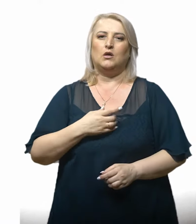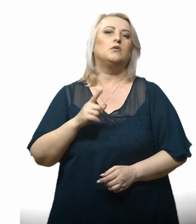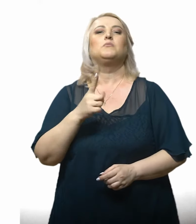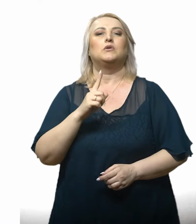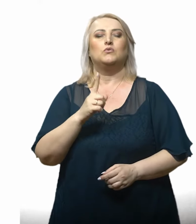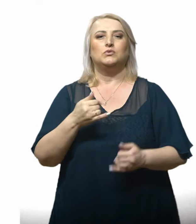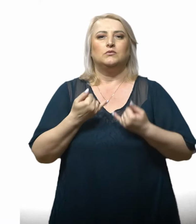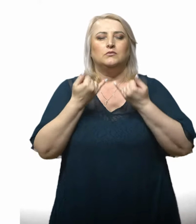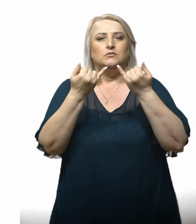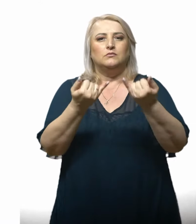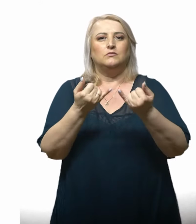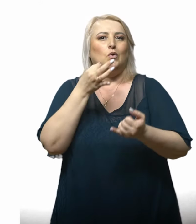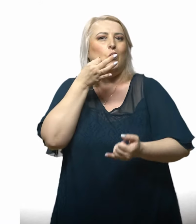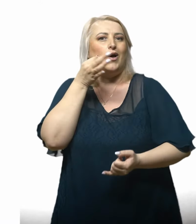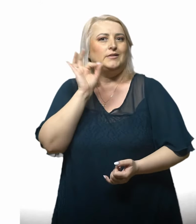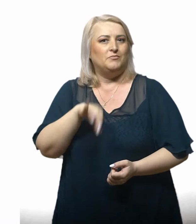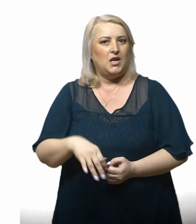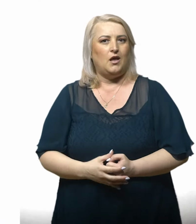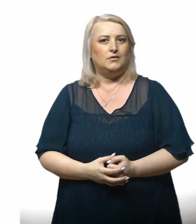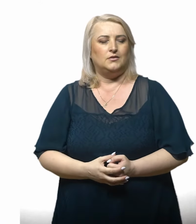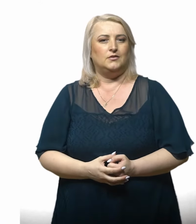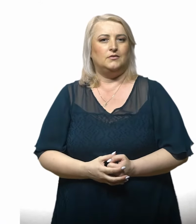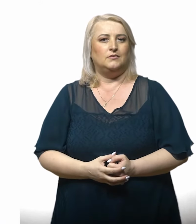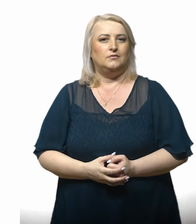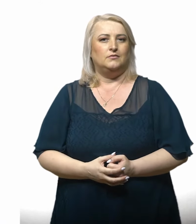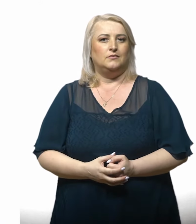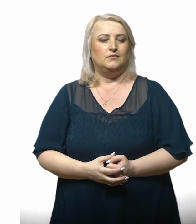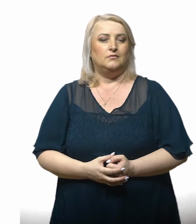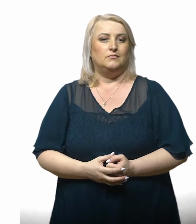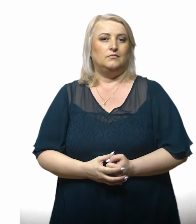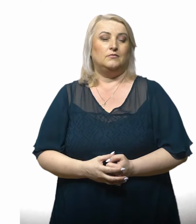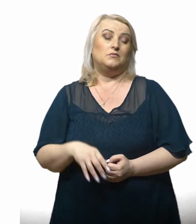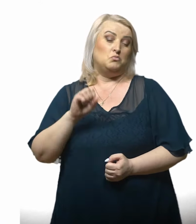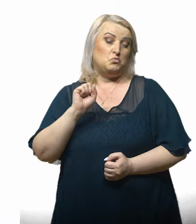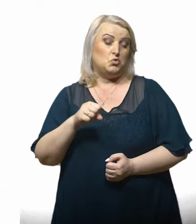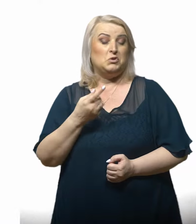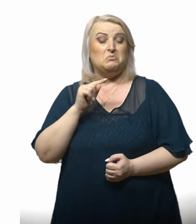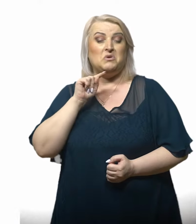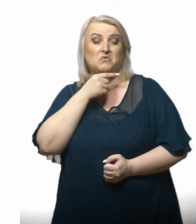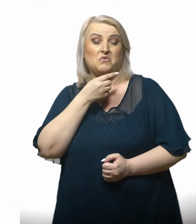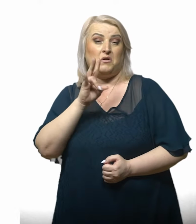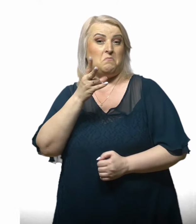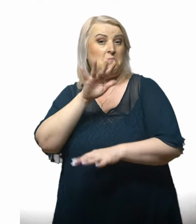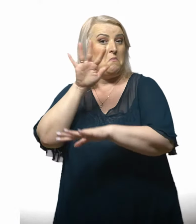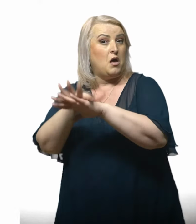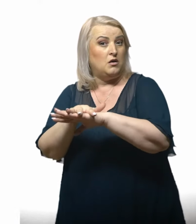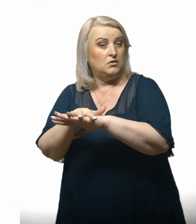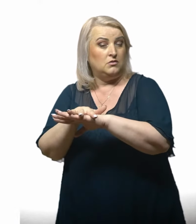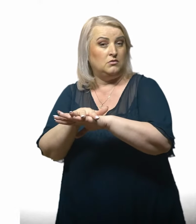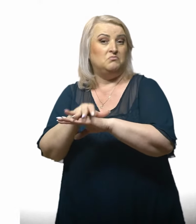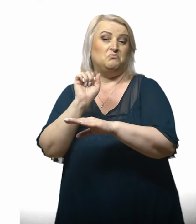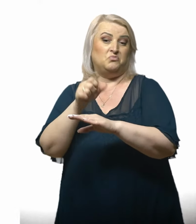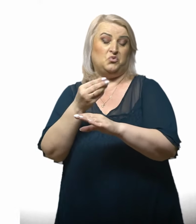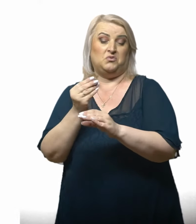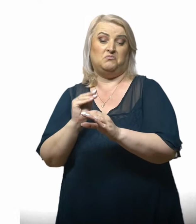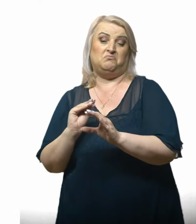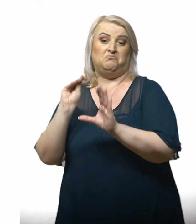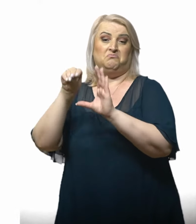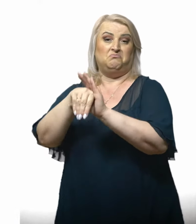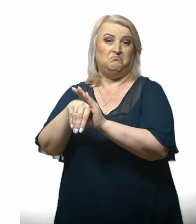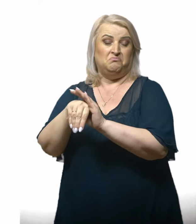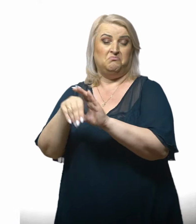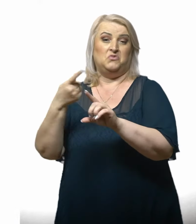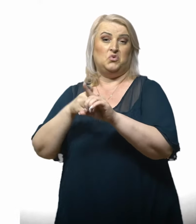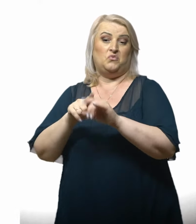îți oferă experiență. Mai putem ține economiile pe conturi bancare, îi putem investi ca mai apoi să